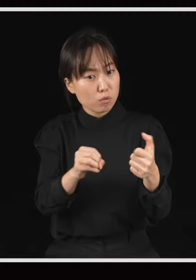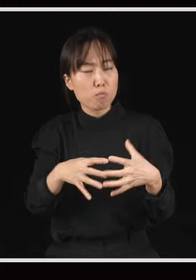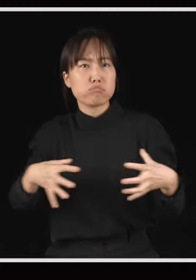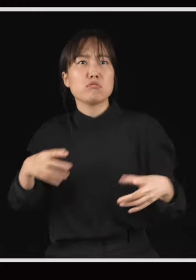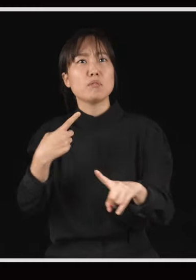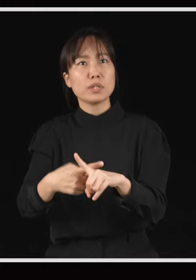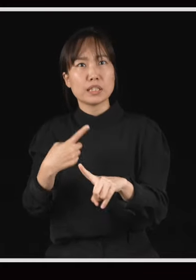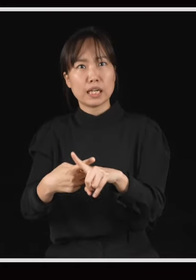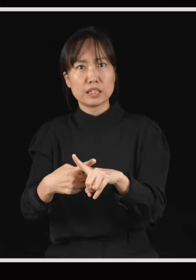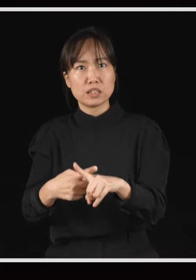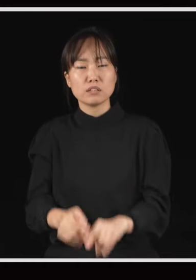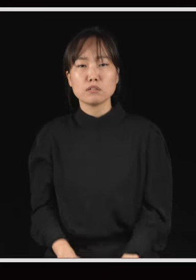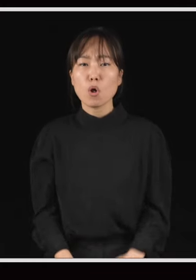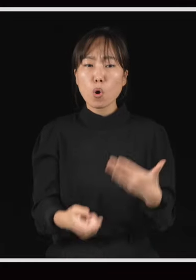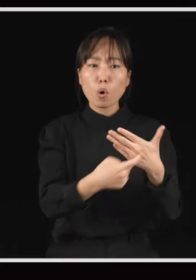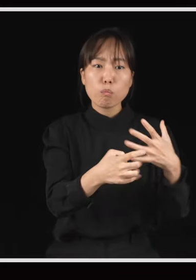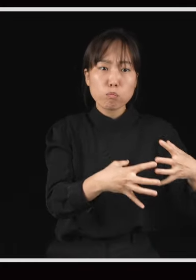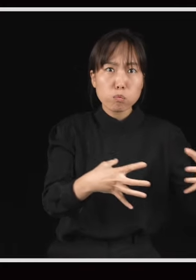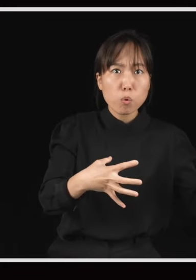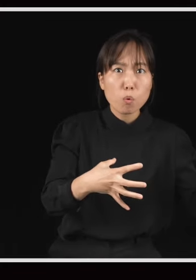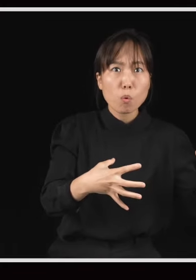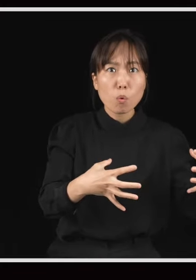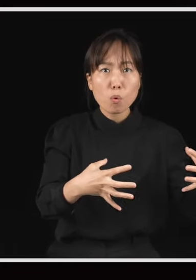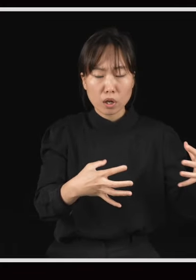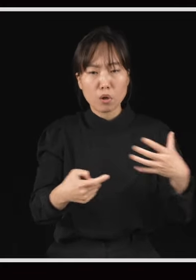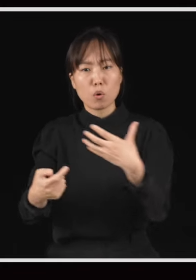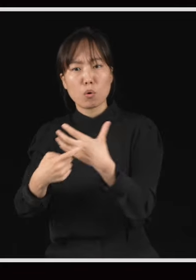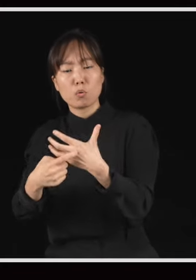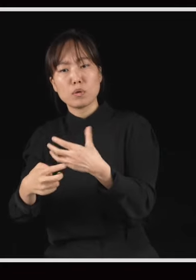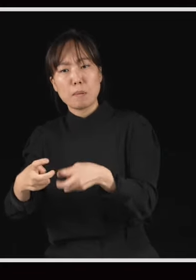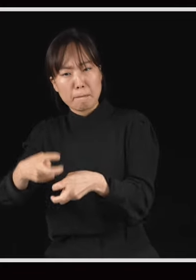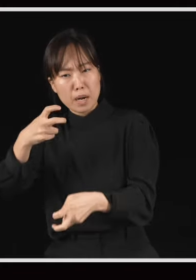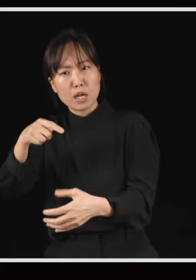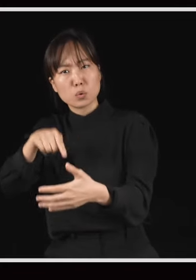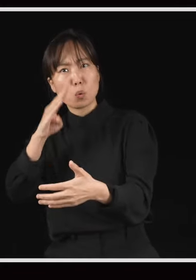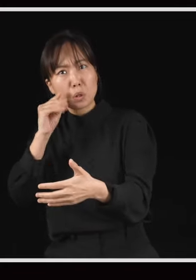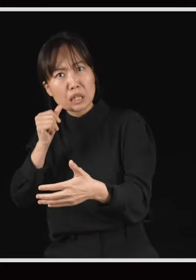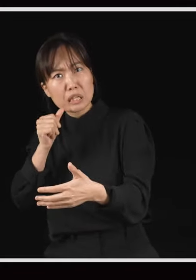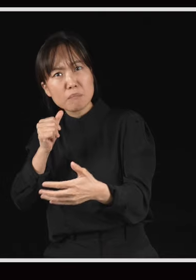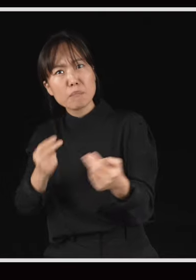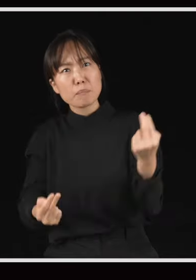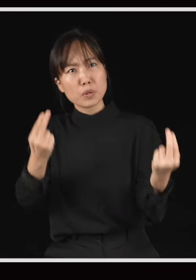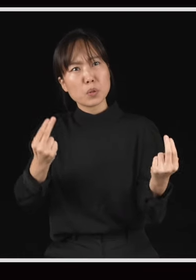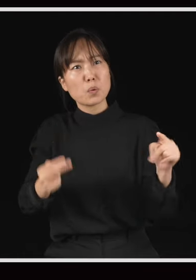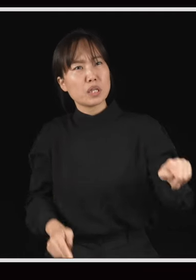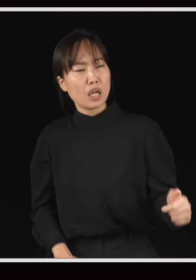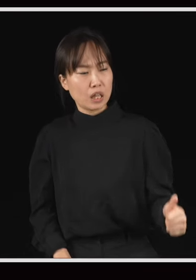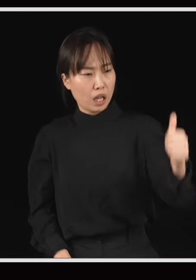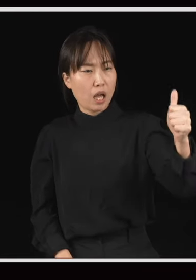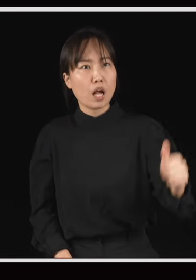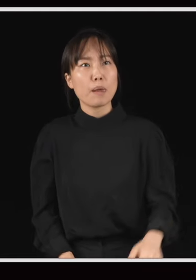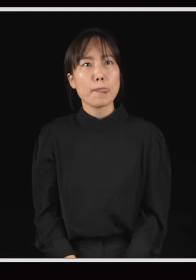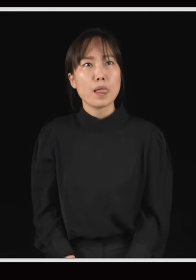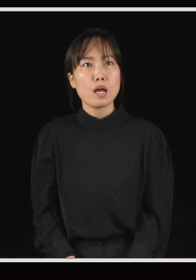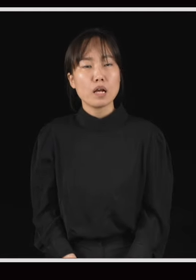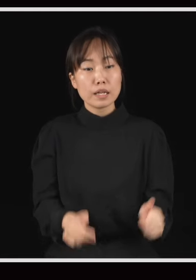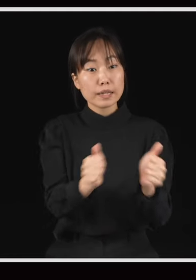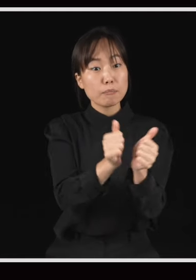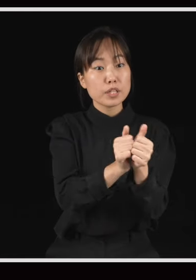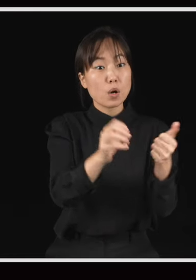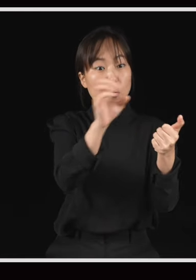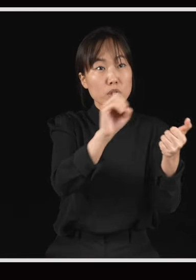50%는 다 마른 비만인 거예요. 그러니까 똑같은 거예요. 마른 비만은 대사적으로는 그냥 비만보다 더 나빠요. 그냥 비만보다. 남성은